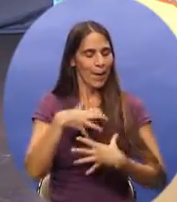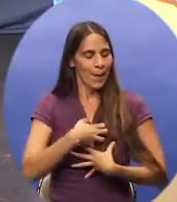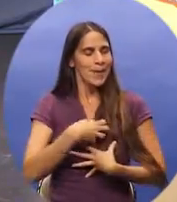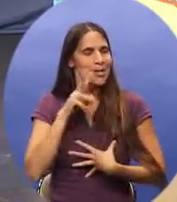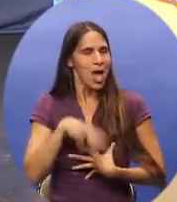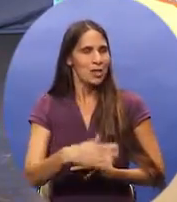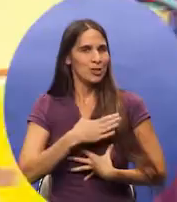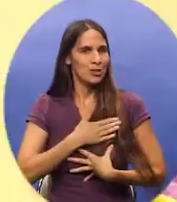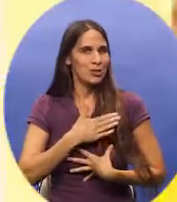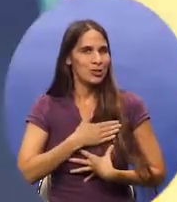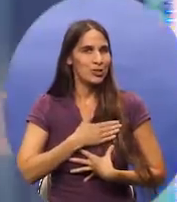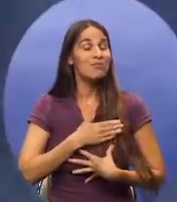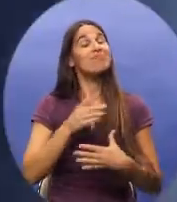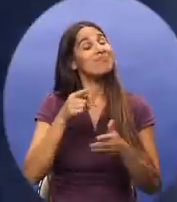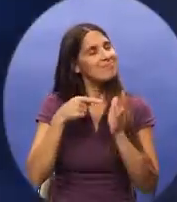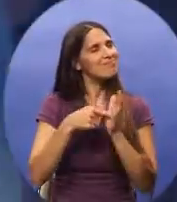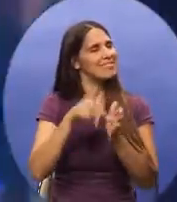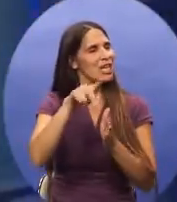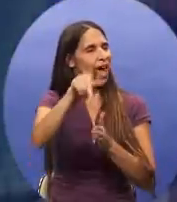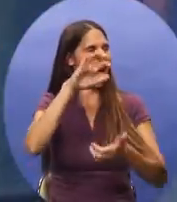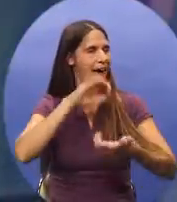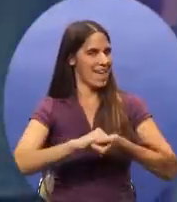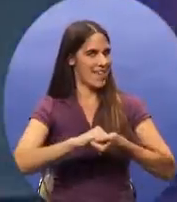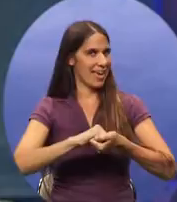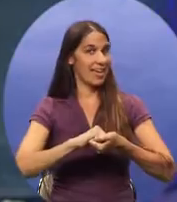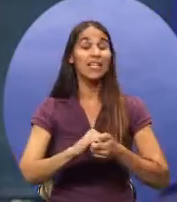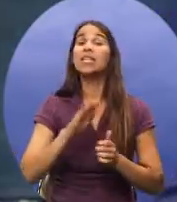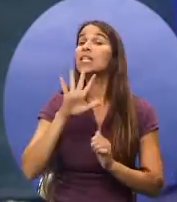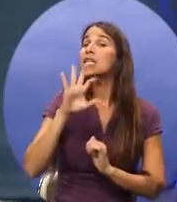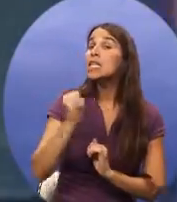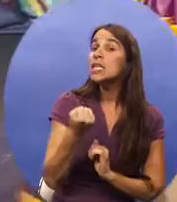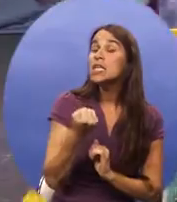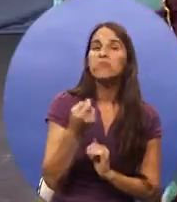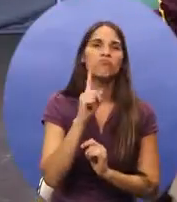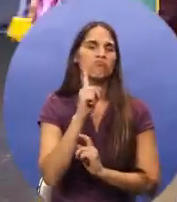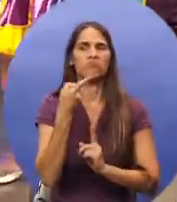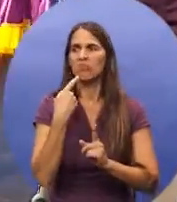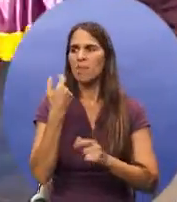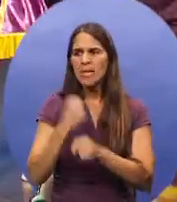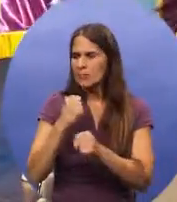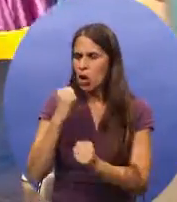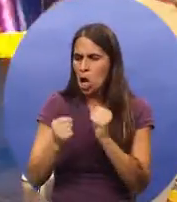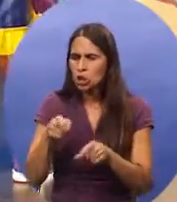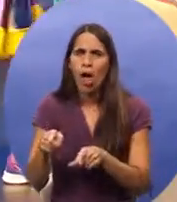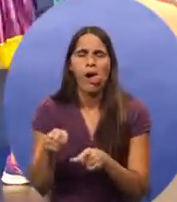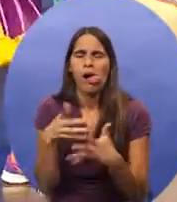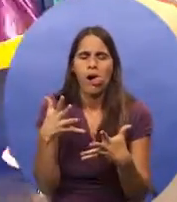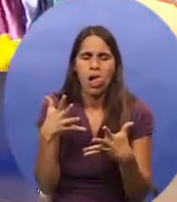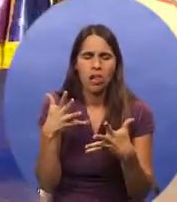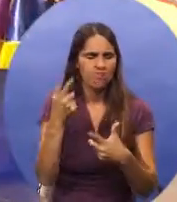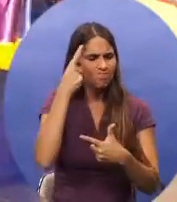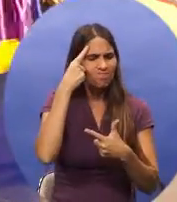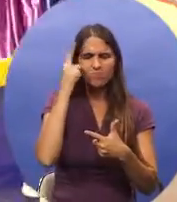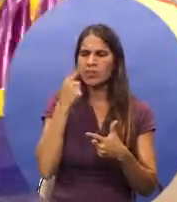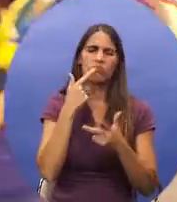אתה שומר, סימן שיש לך חבר. אם המשימה היא קשה,